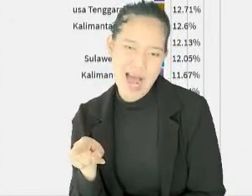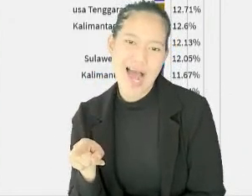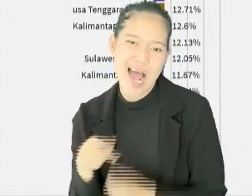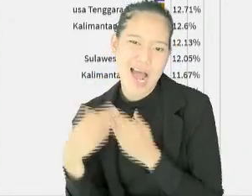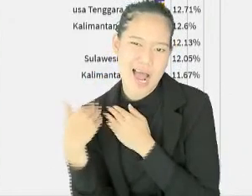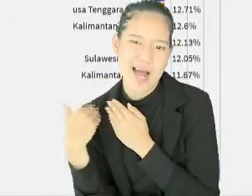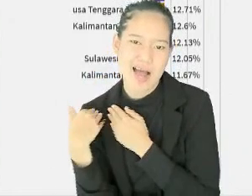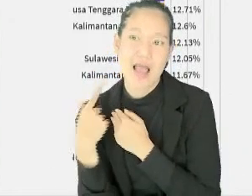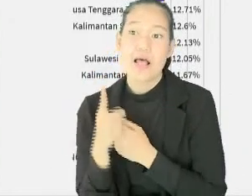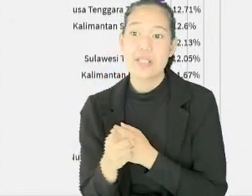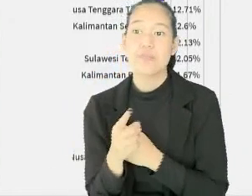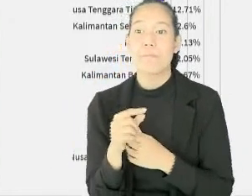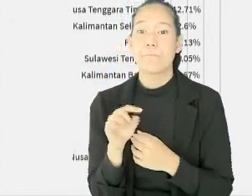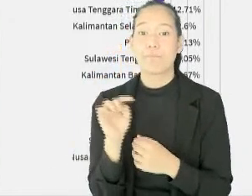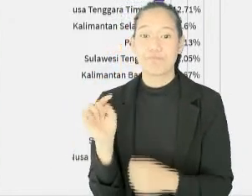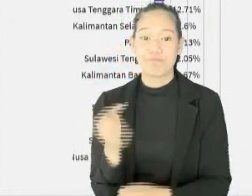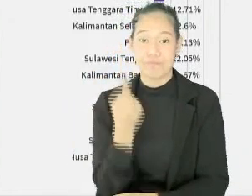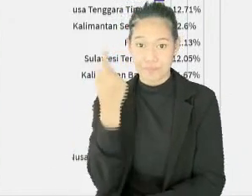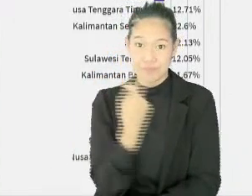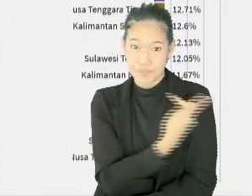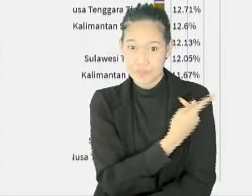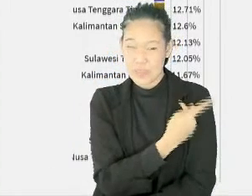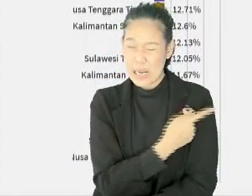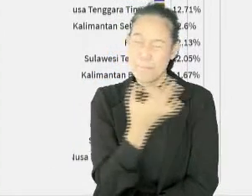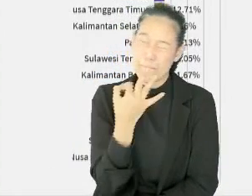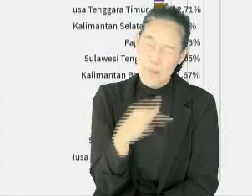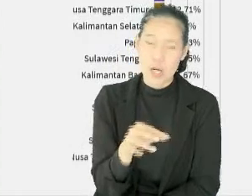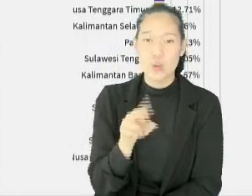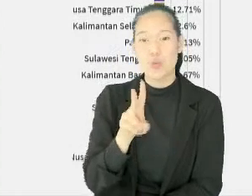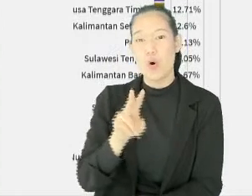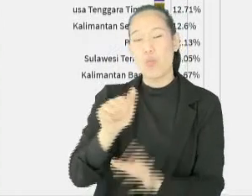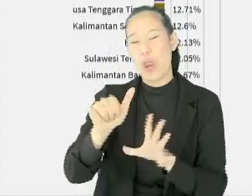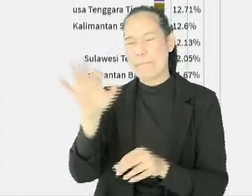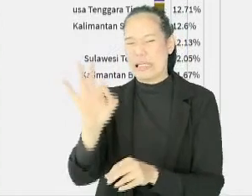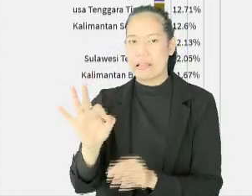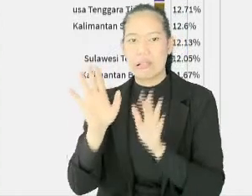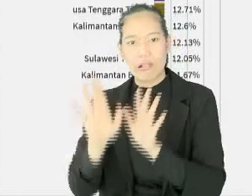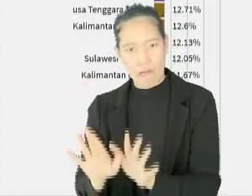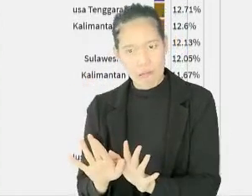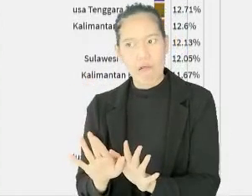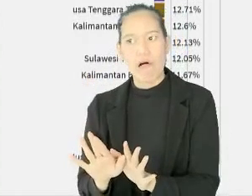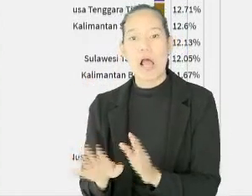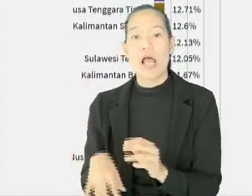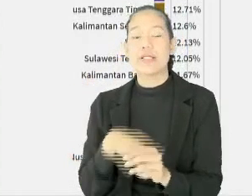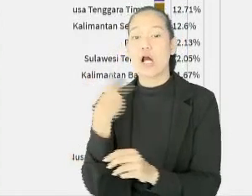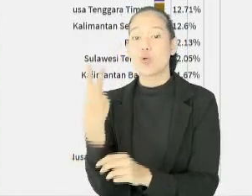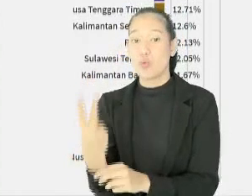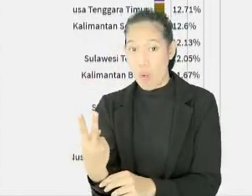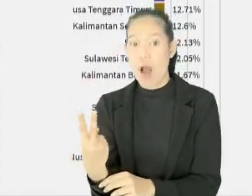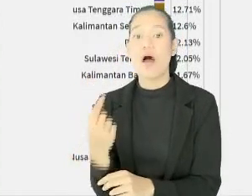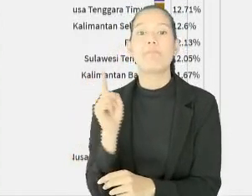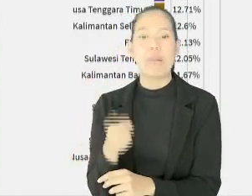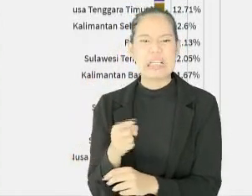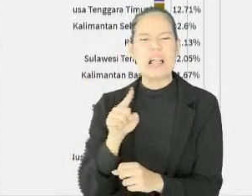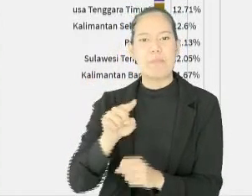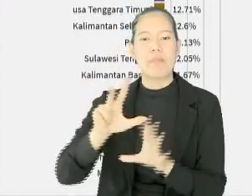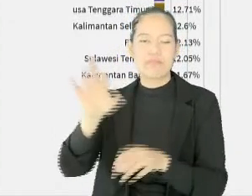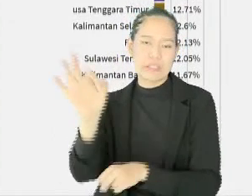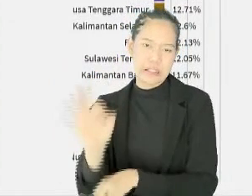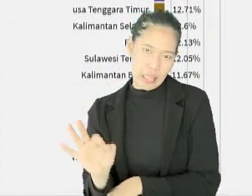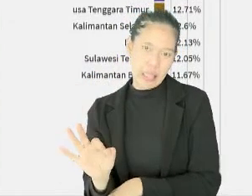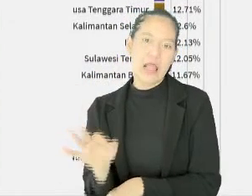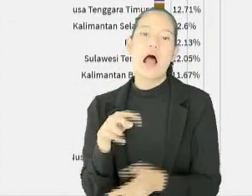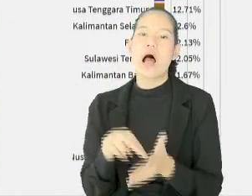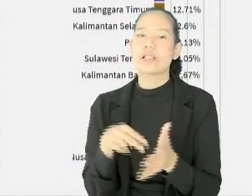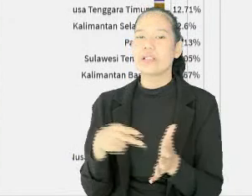karena tahap dosis-dosis pertama saja baru mencakup hanya 26 persen kemudian dosis yang kedua masih di angka 18